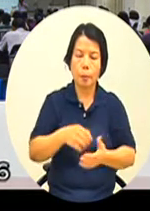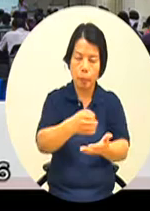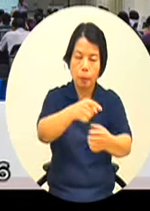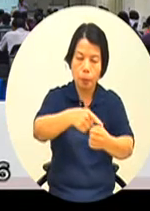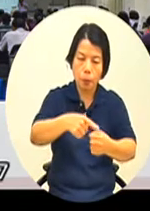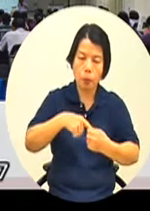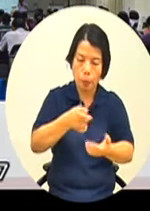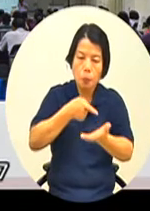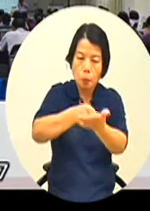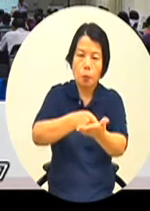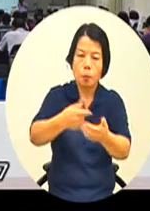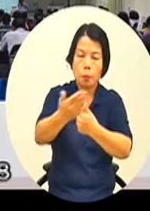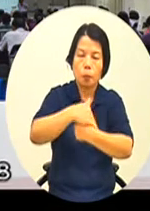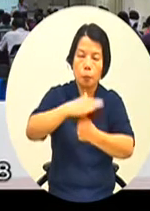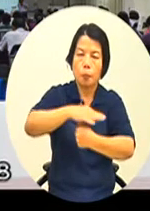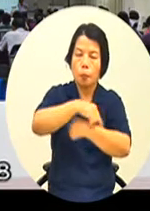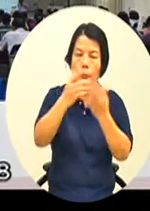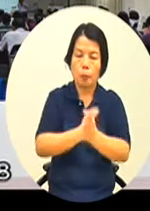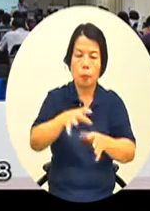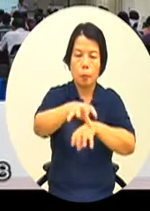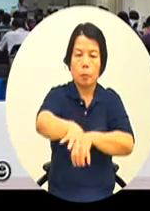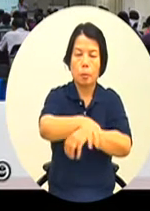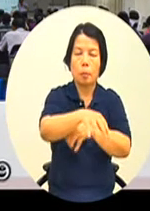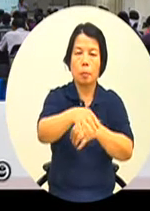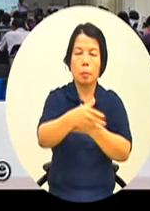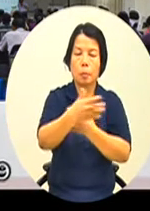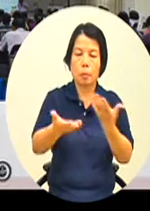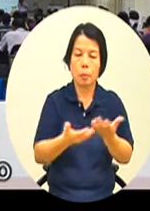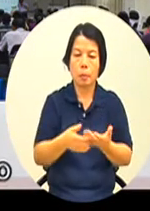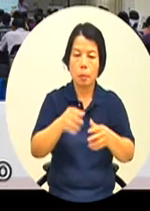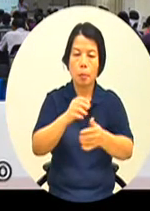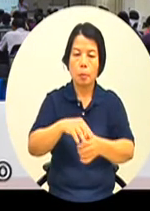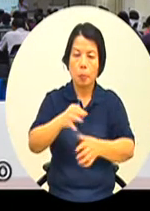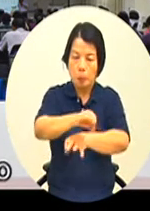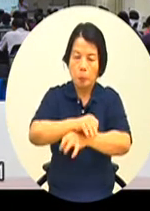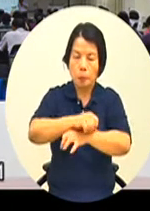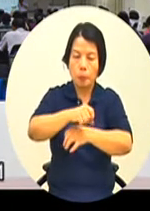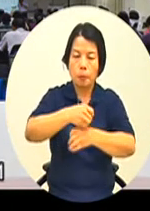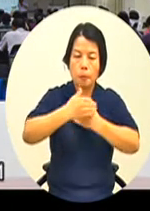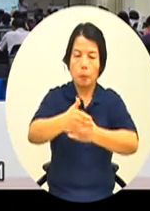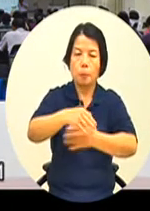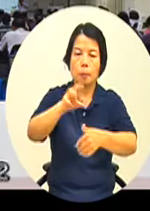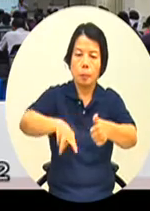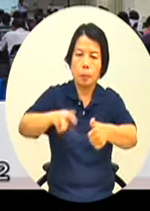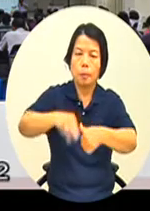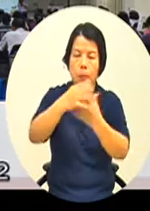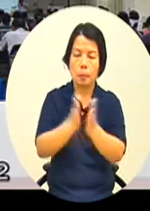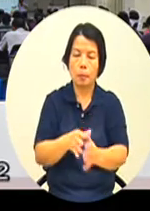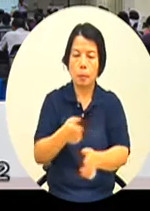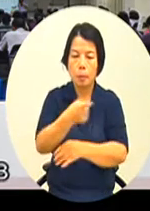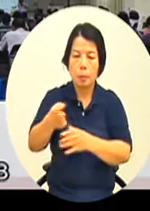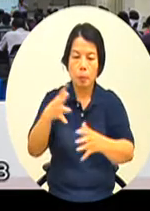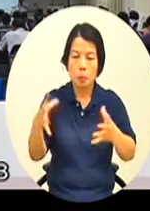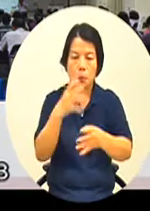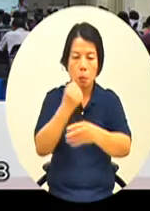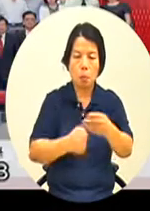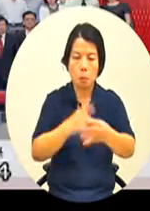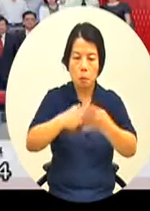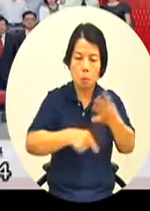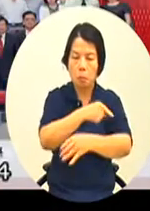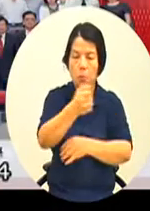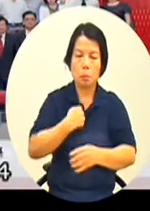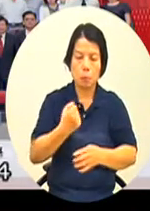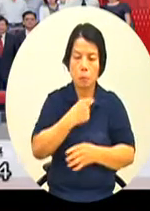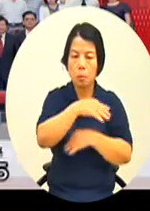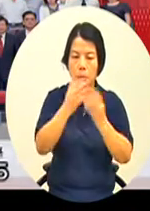岸事务研习课程，让我们市府的员工同仁能够了解两岸互动的变化跟趋势。